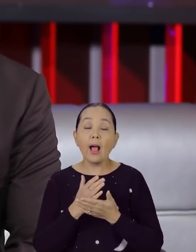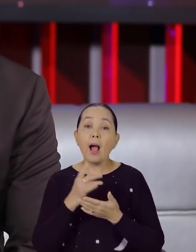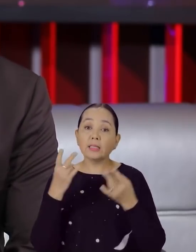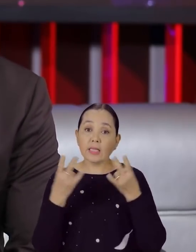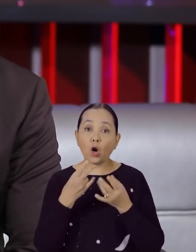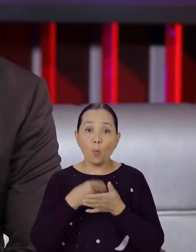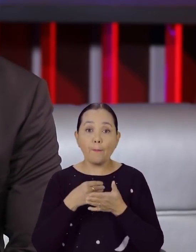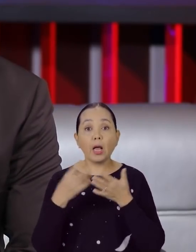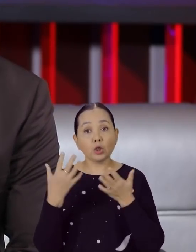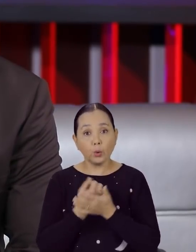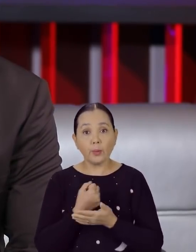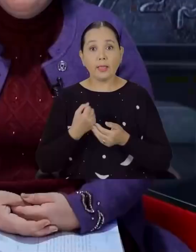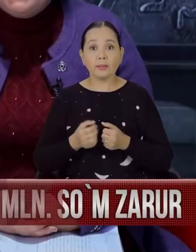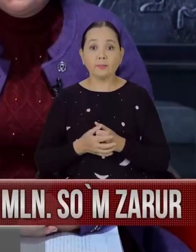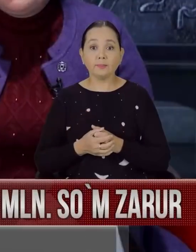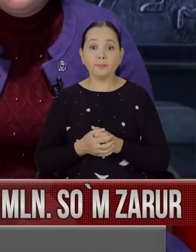zarur mablag' topiladi.